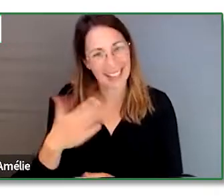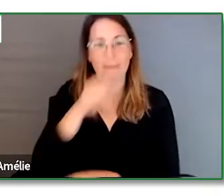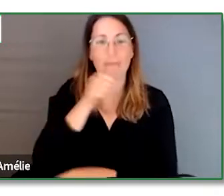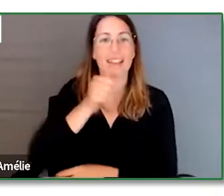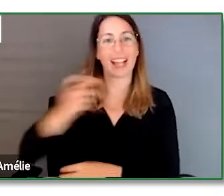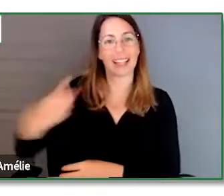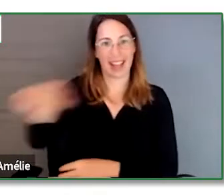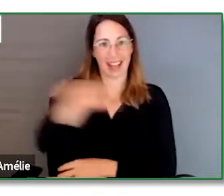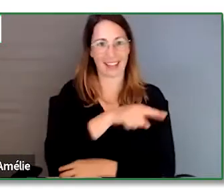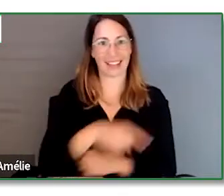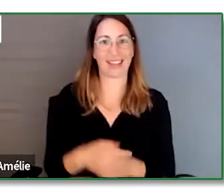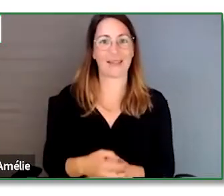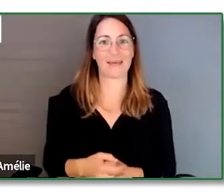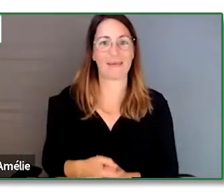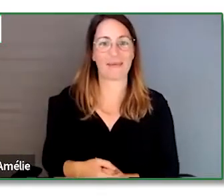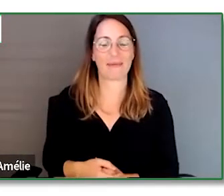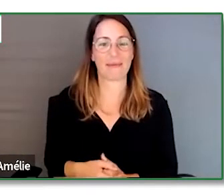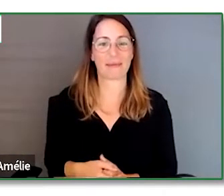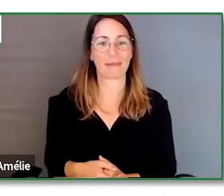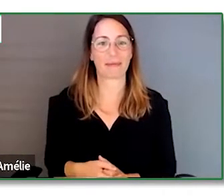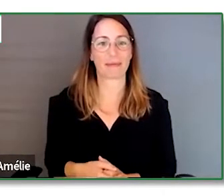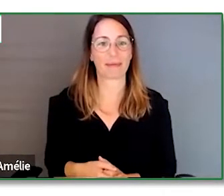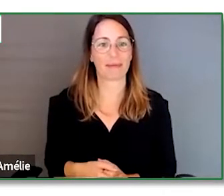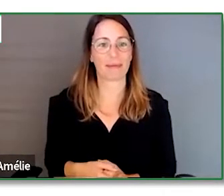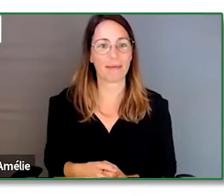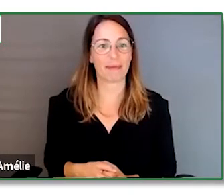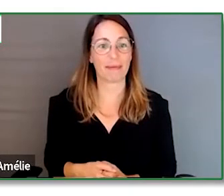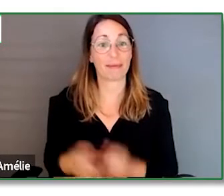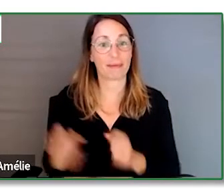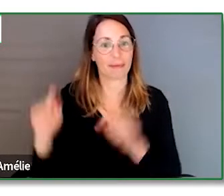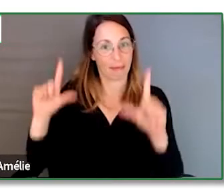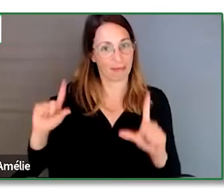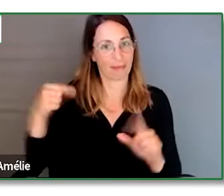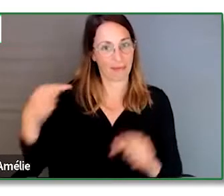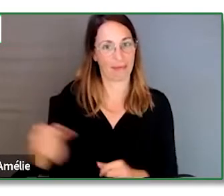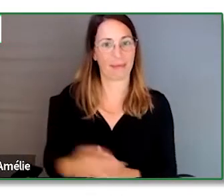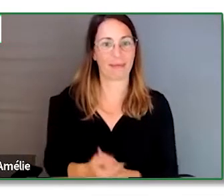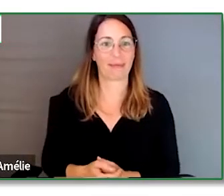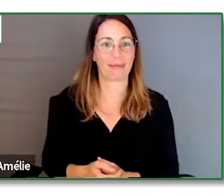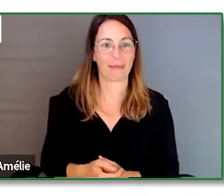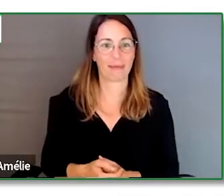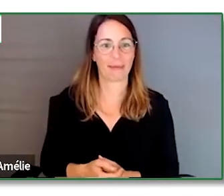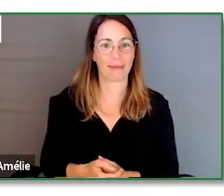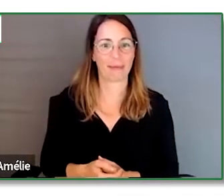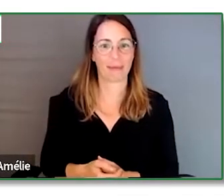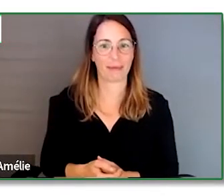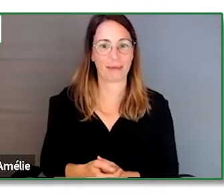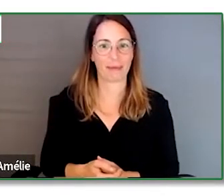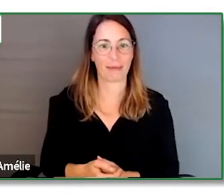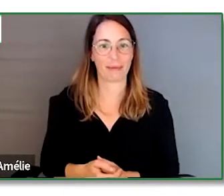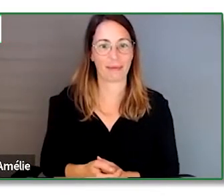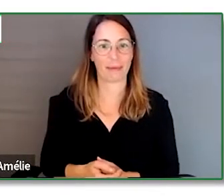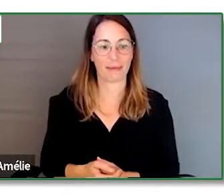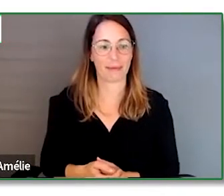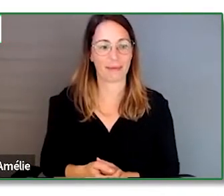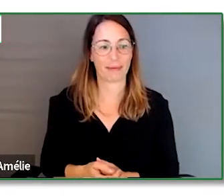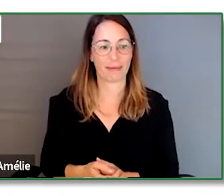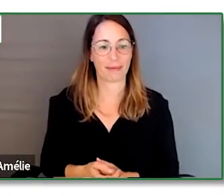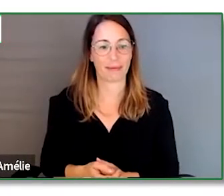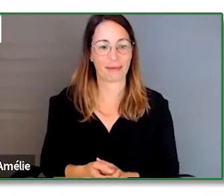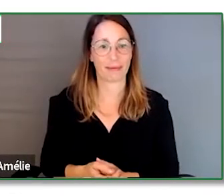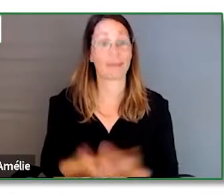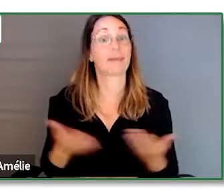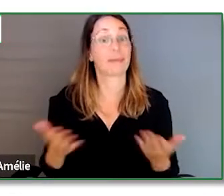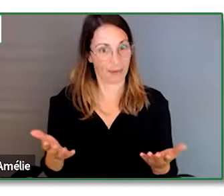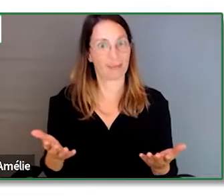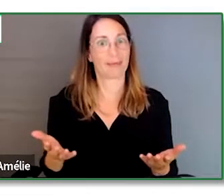Donc, we can change slides. Merci. On peut changer le cliché, s'il vous plaît. L'Agence Parc Canada est en